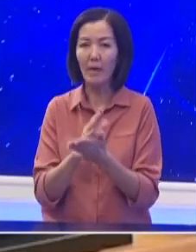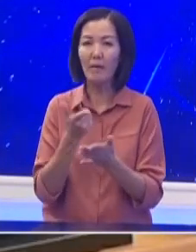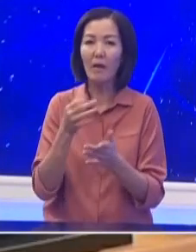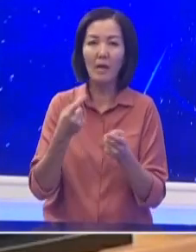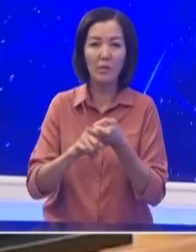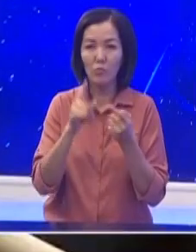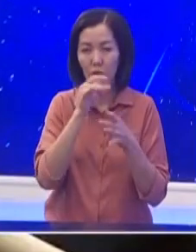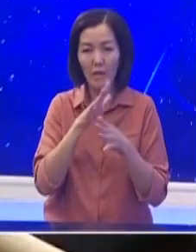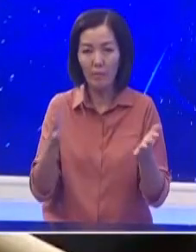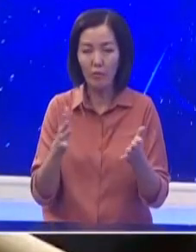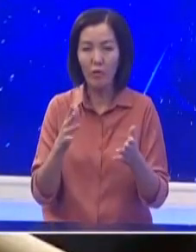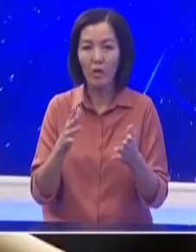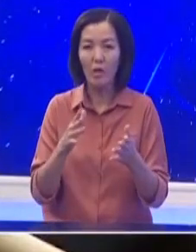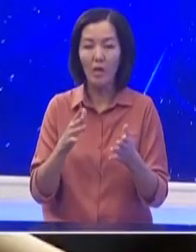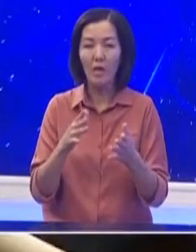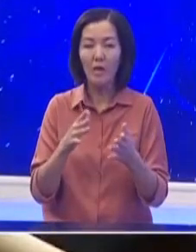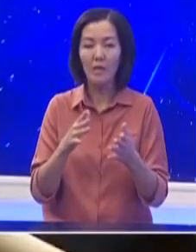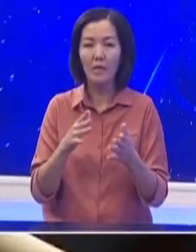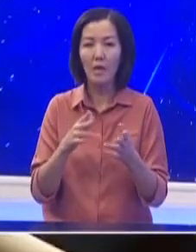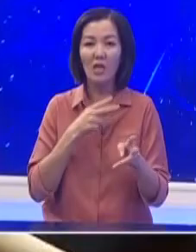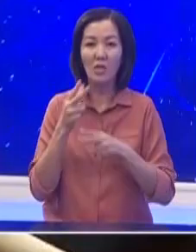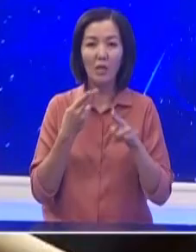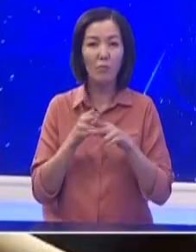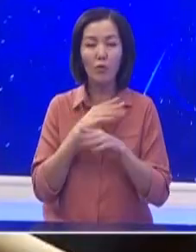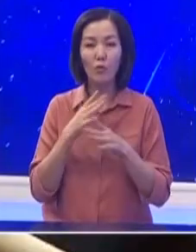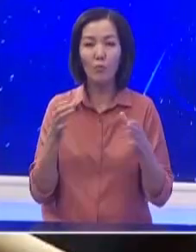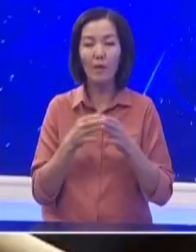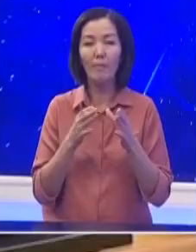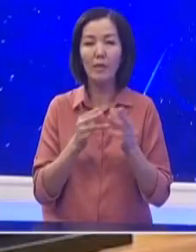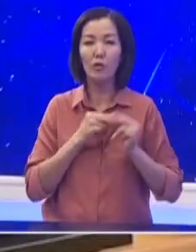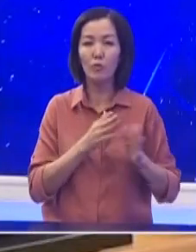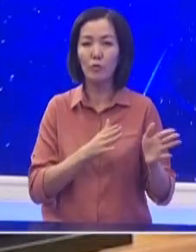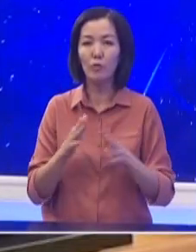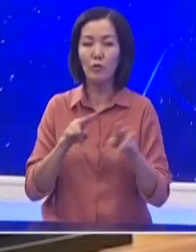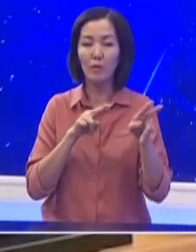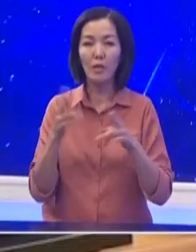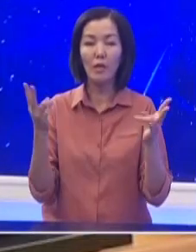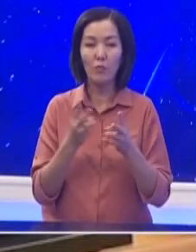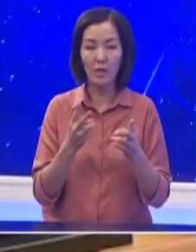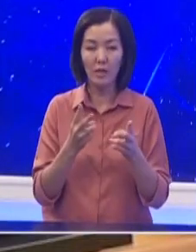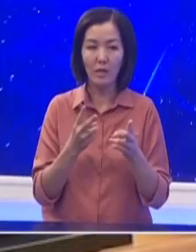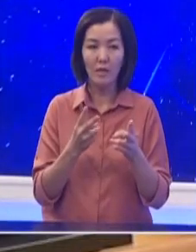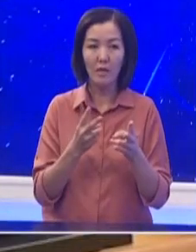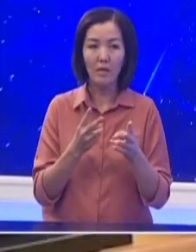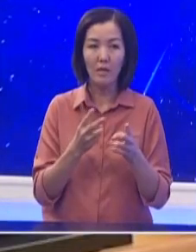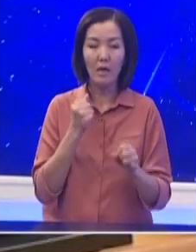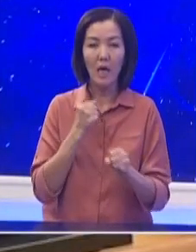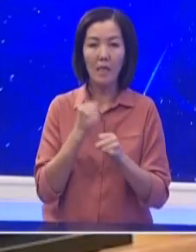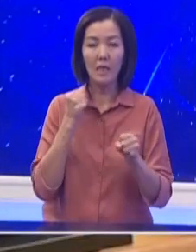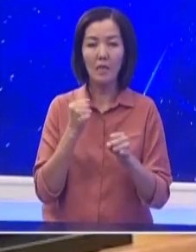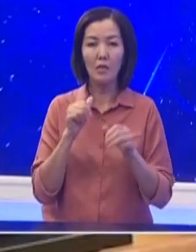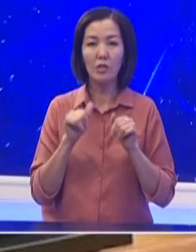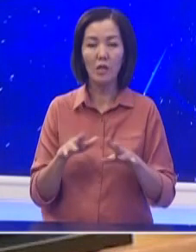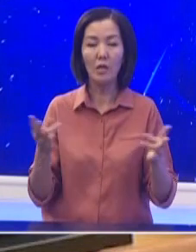көп наразылықтар бар. Сондықтан сол компаниялардың жұмысын қалай үйлестіріп, қалай қадағалайсыздар, осы мәселеге қатысты қатаң бір